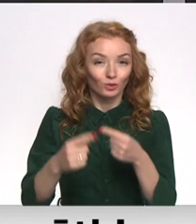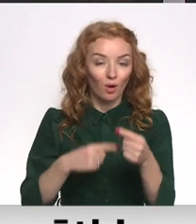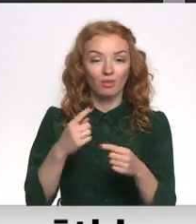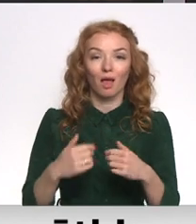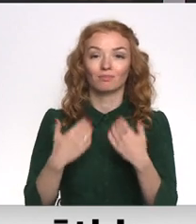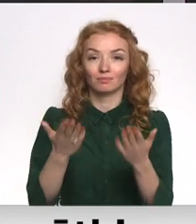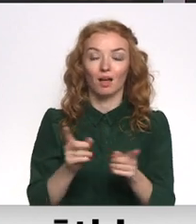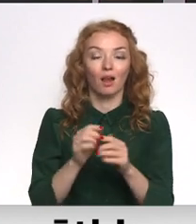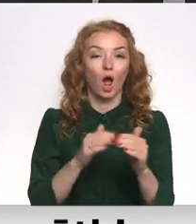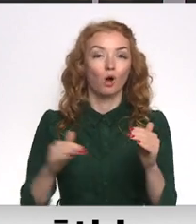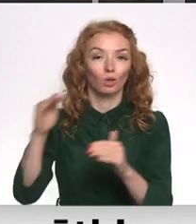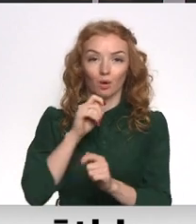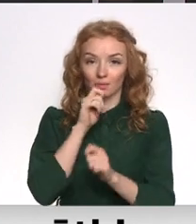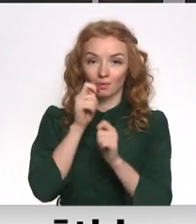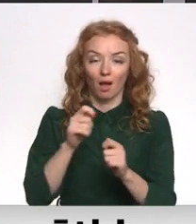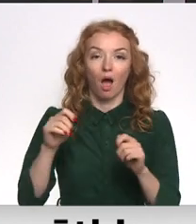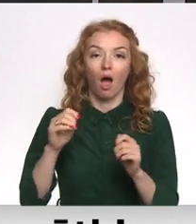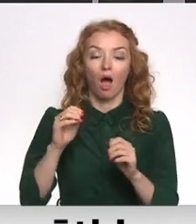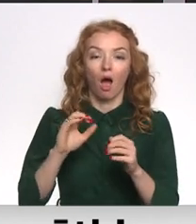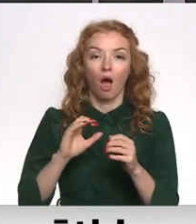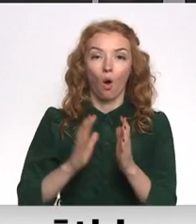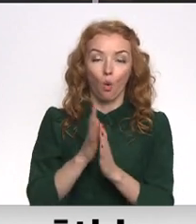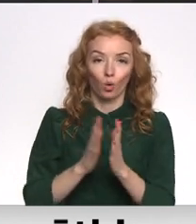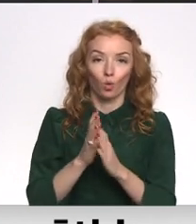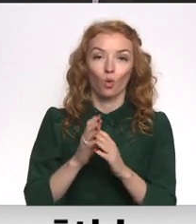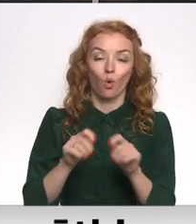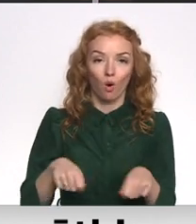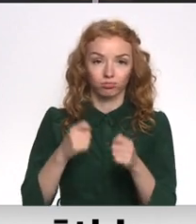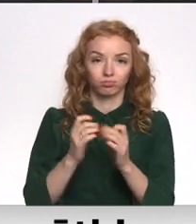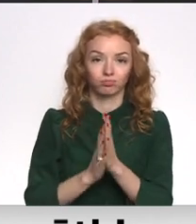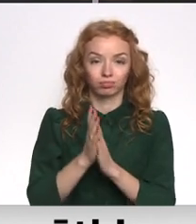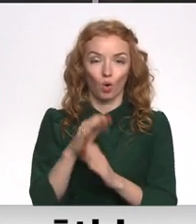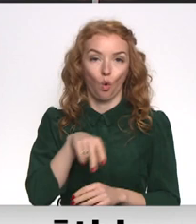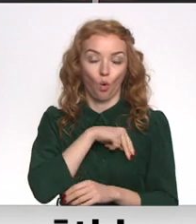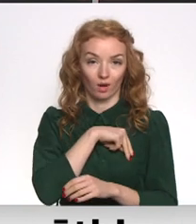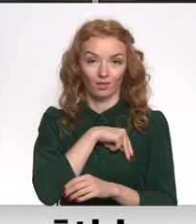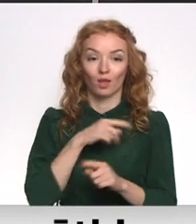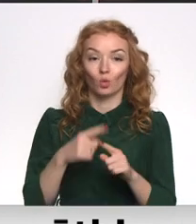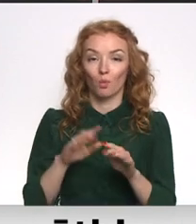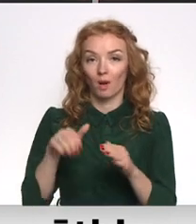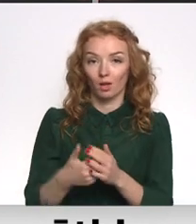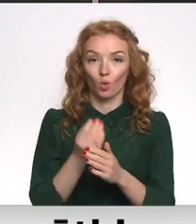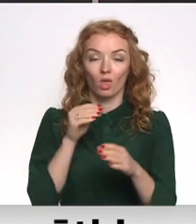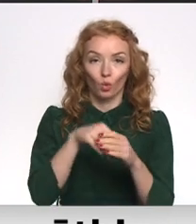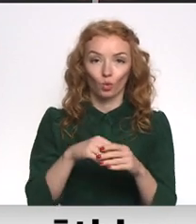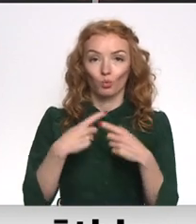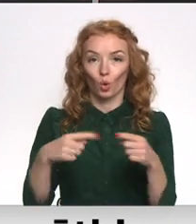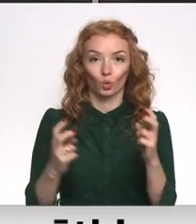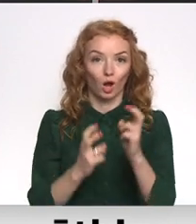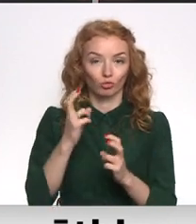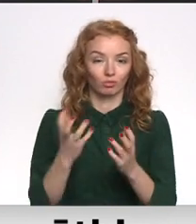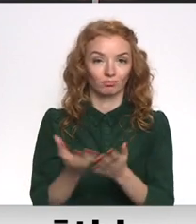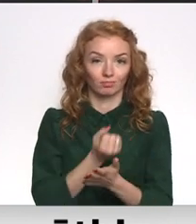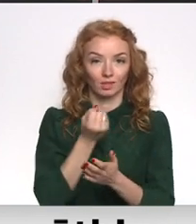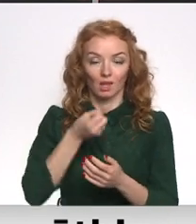pasniedz arī augstāko apbalvojumu augļkopības nozarē ābolu ordeni. Par ieguldīto darbu jaunu produktu ražošanā šogad to